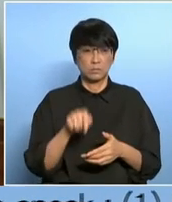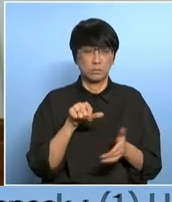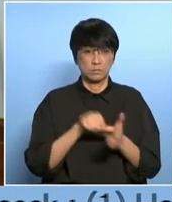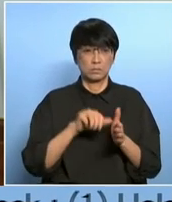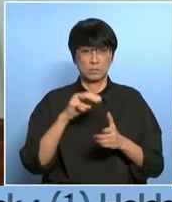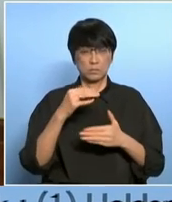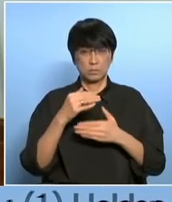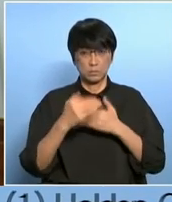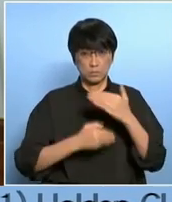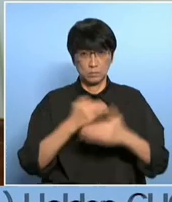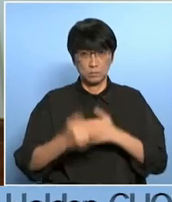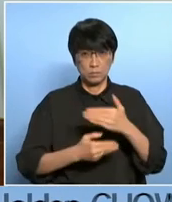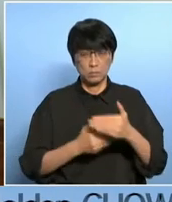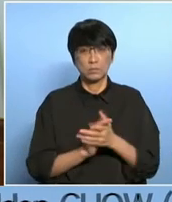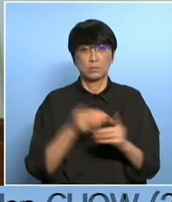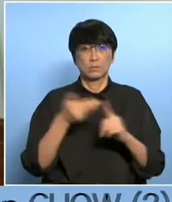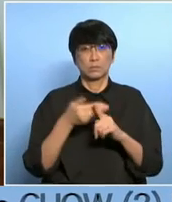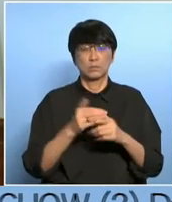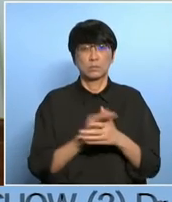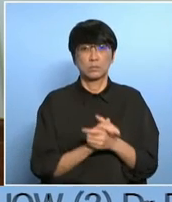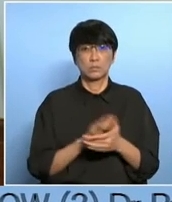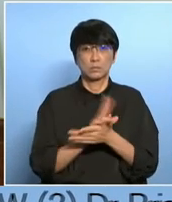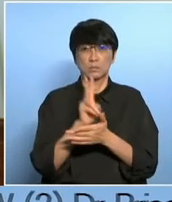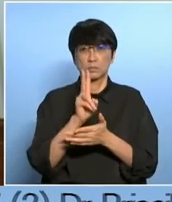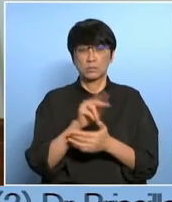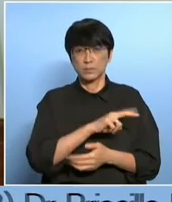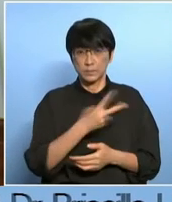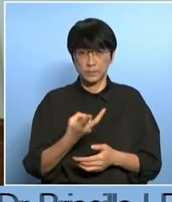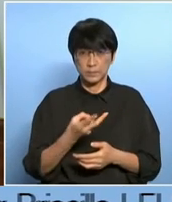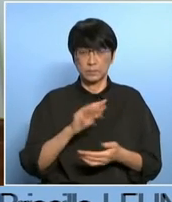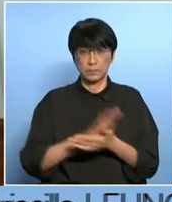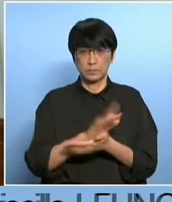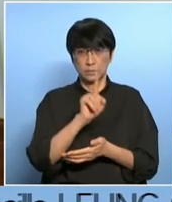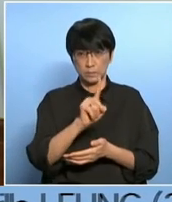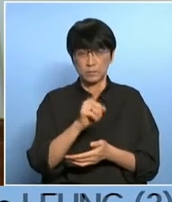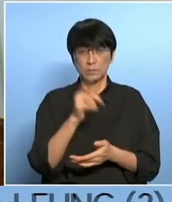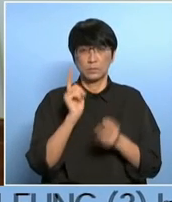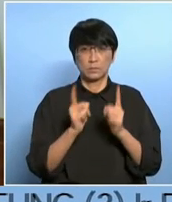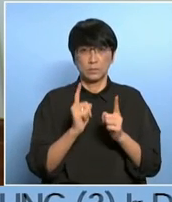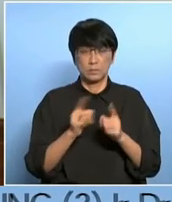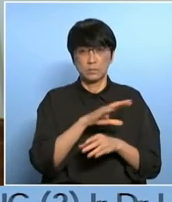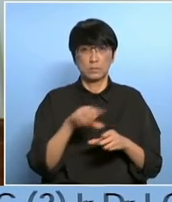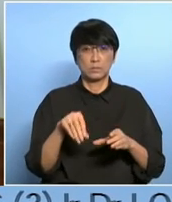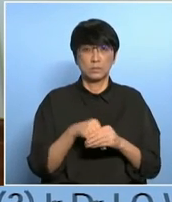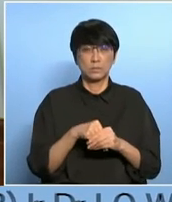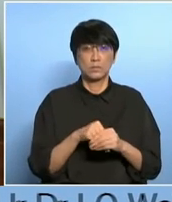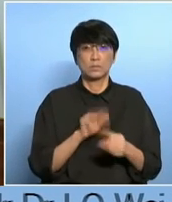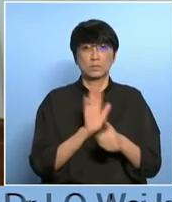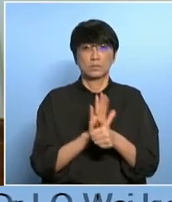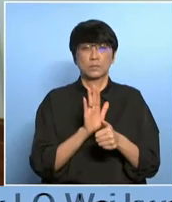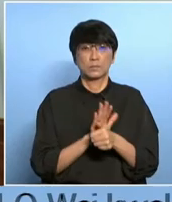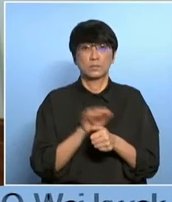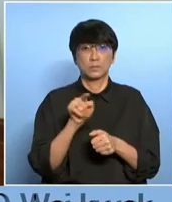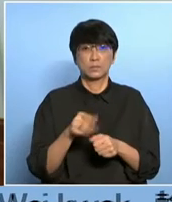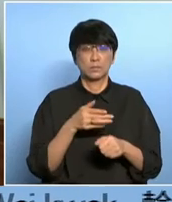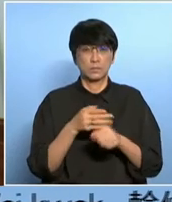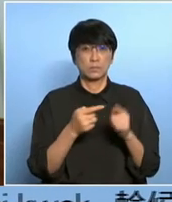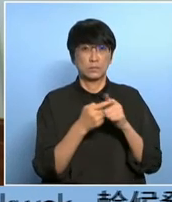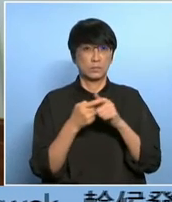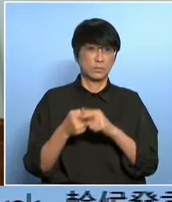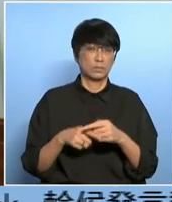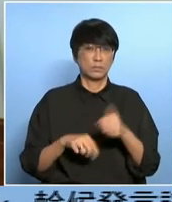運作，這個不是不但把兩年一檢改為一年一檢，還應該包括把保障市民